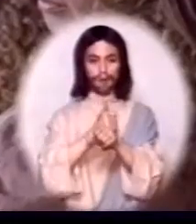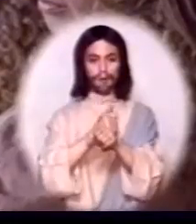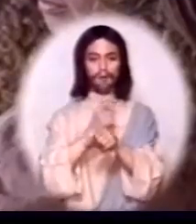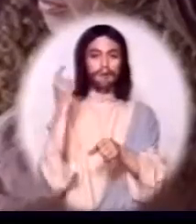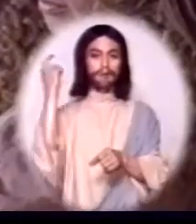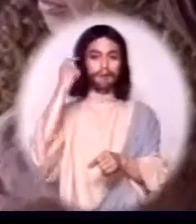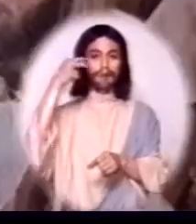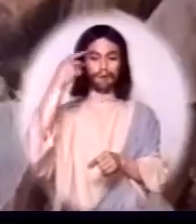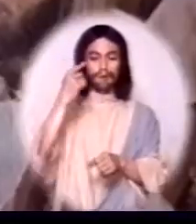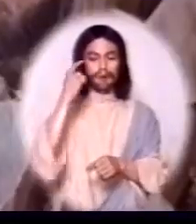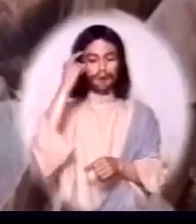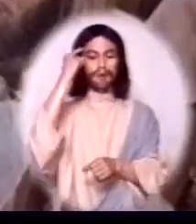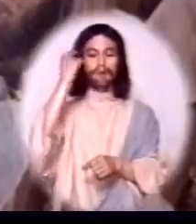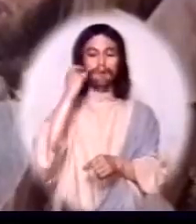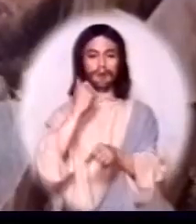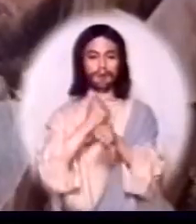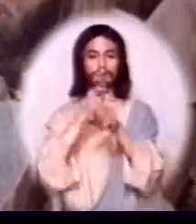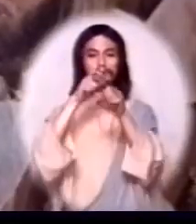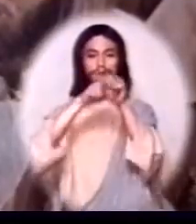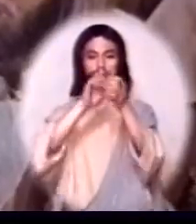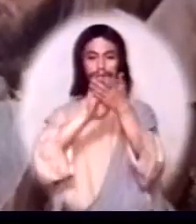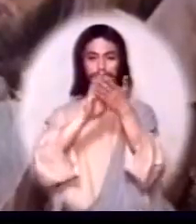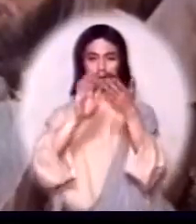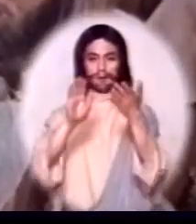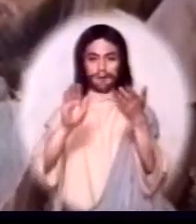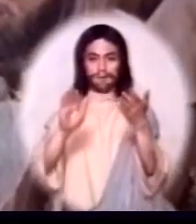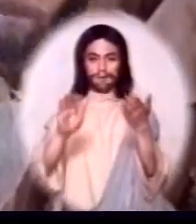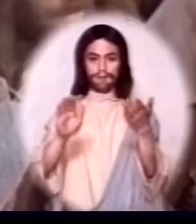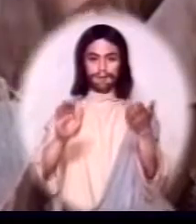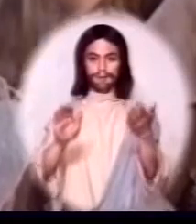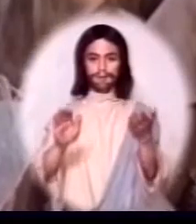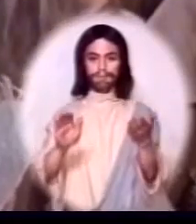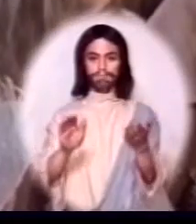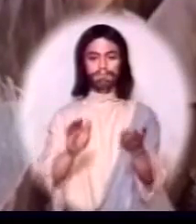못하고 듣기는 들어도 깨닫지 못하게 함이니라.